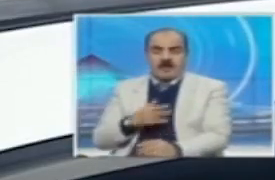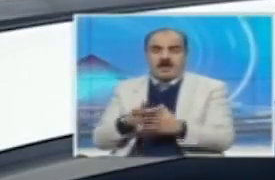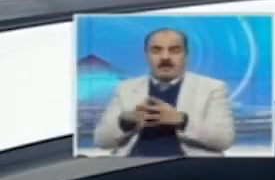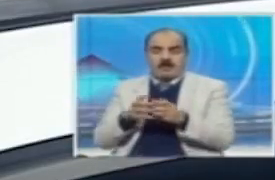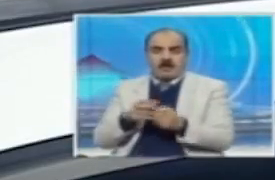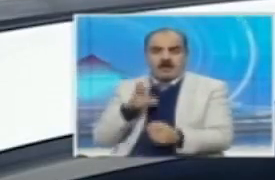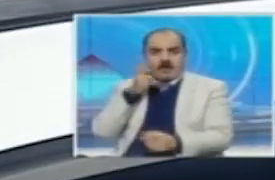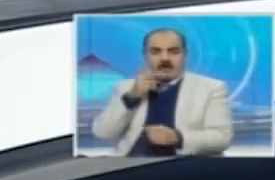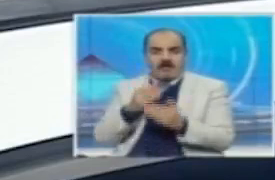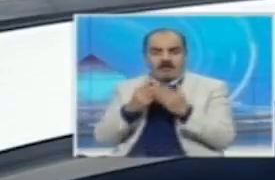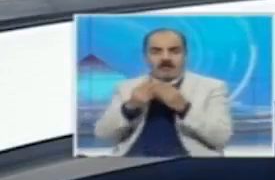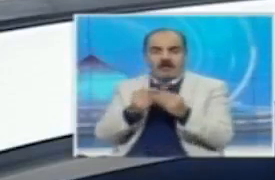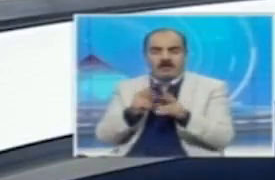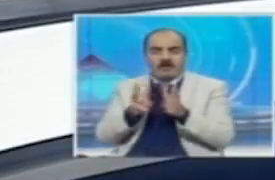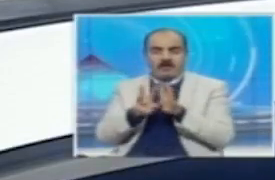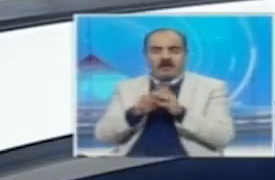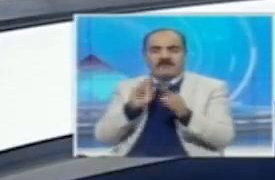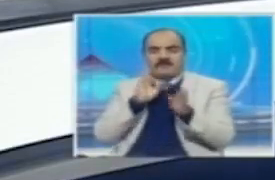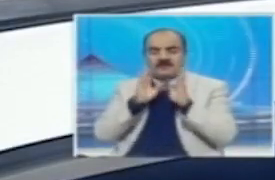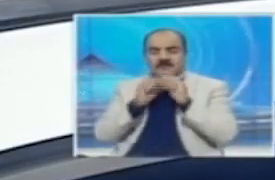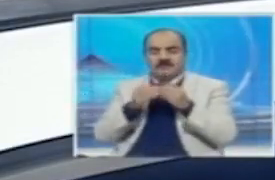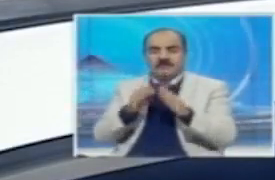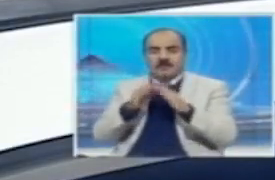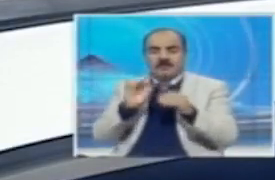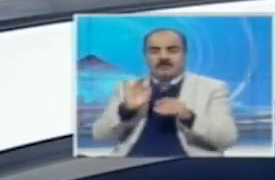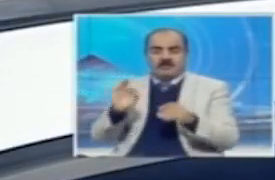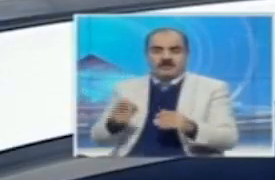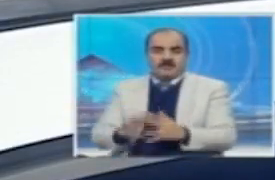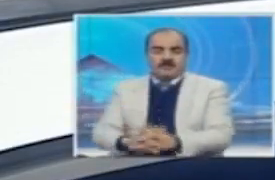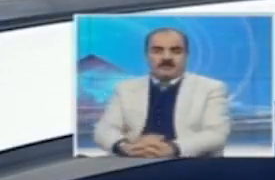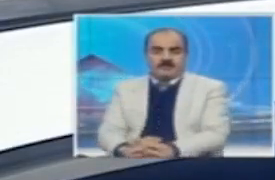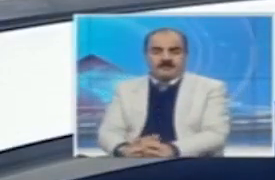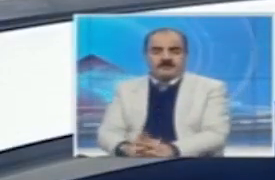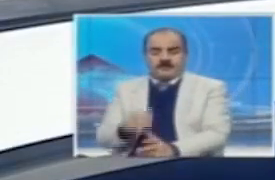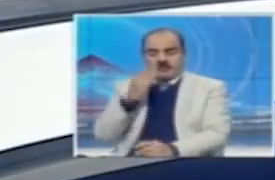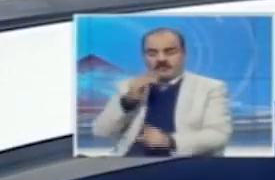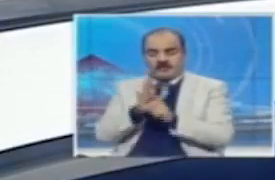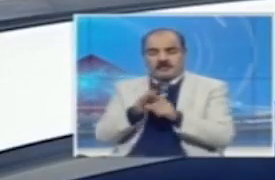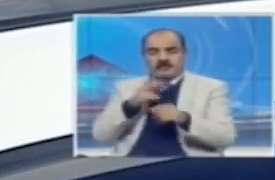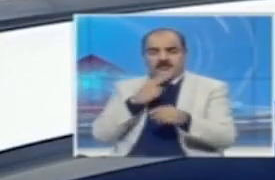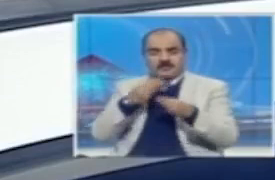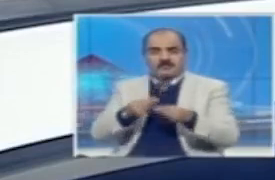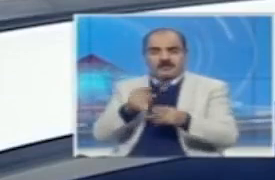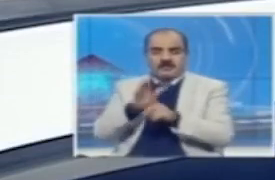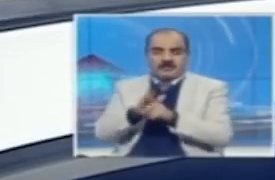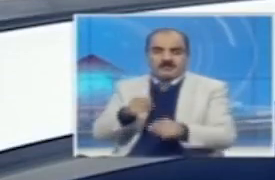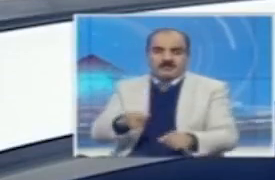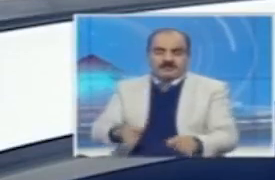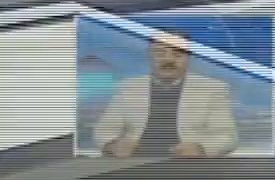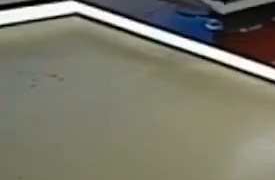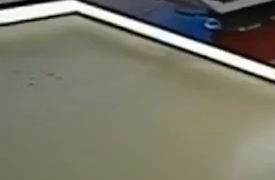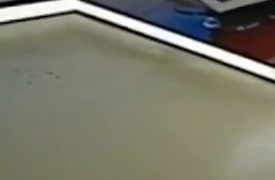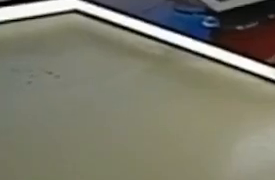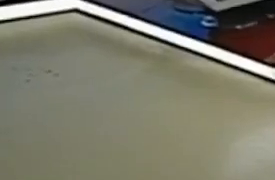وللمزيد يمكنكم زيارة موقعنا الإلكتروني ماسبيرو.إيجي. شكرا طيب المتابعة، وإلى اللقاء. في أمان الله.